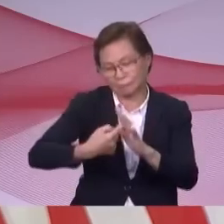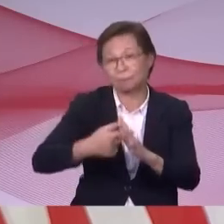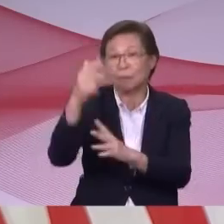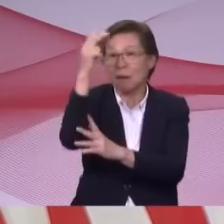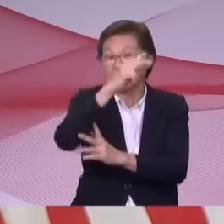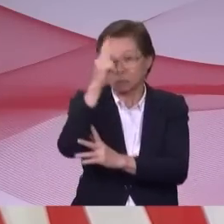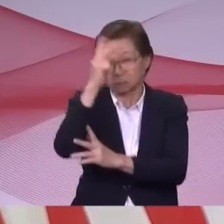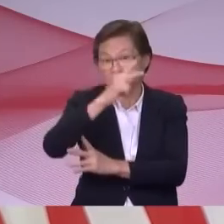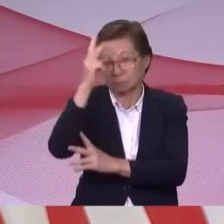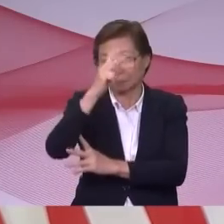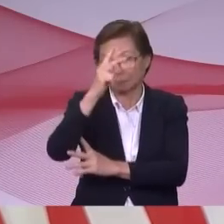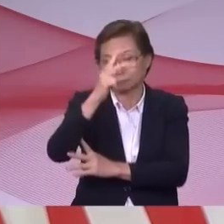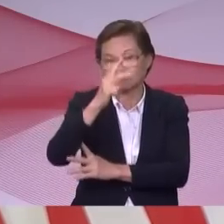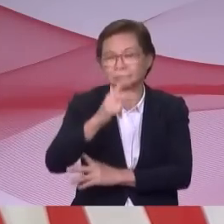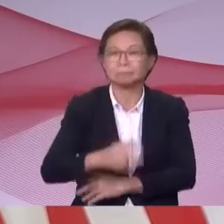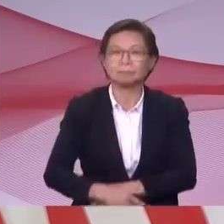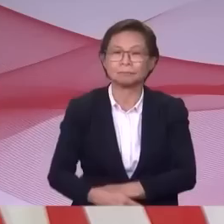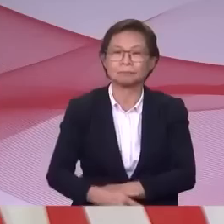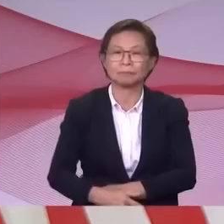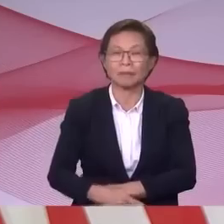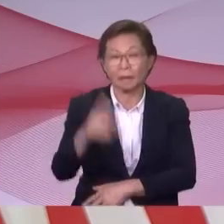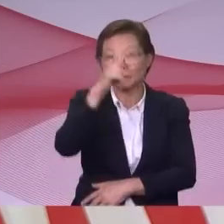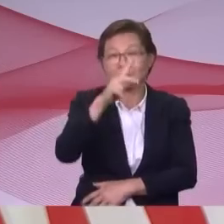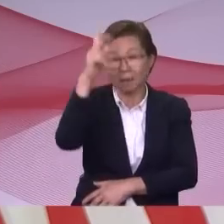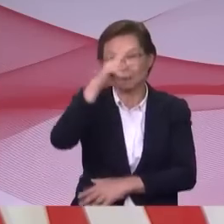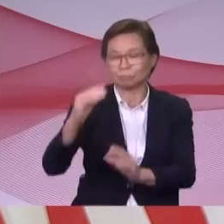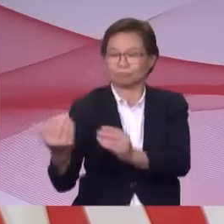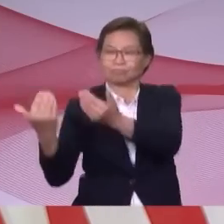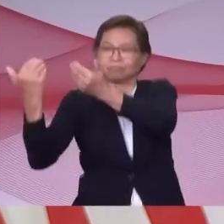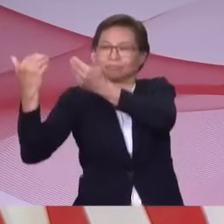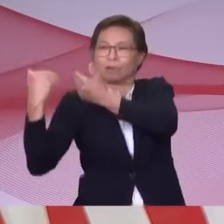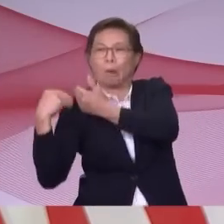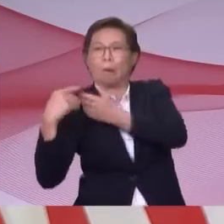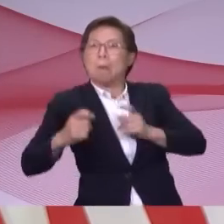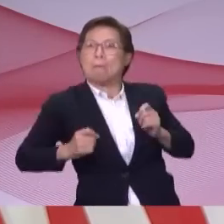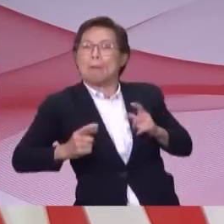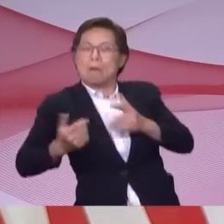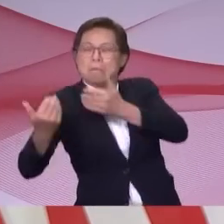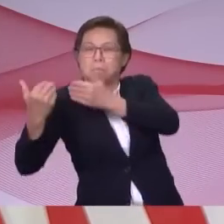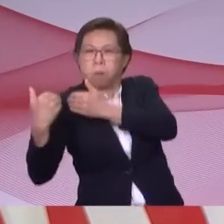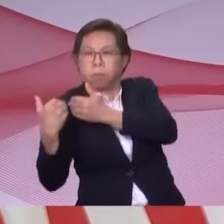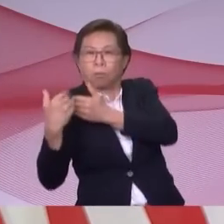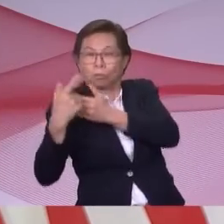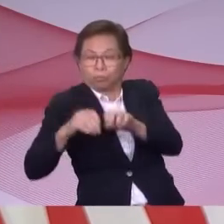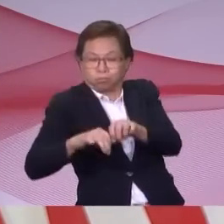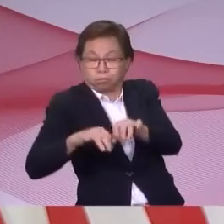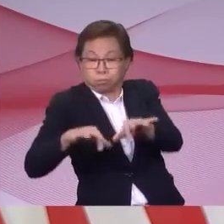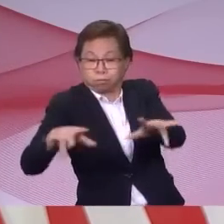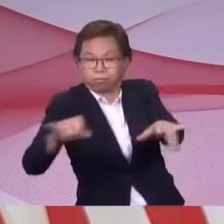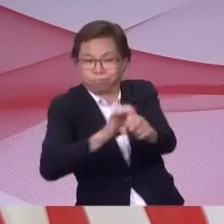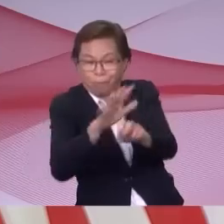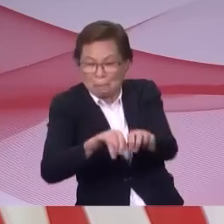Kerajaan juga meletakkan tanggungjawab kepada pihak swasta untuk memastikan penularan tidak